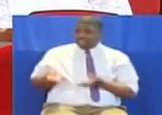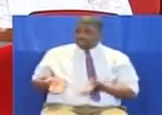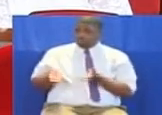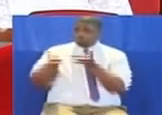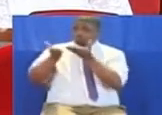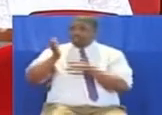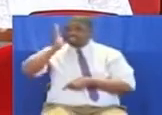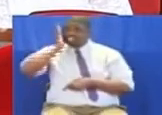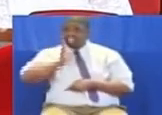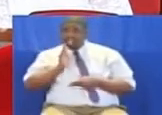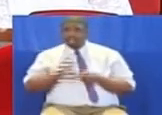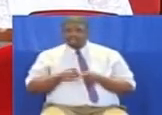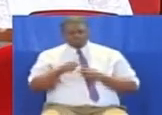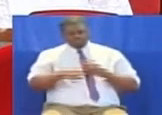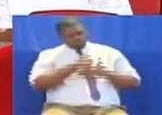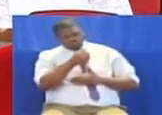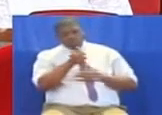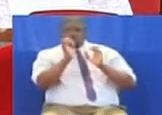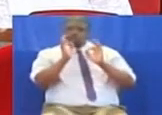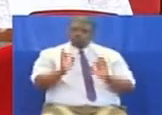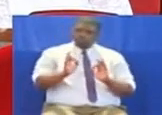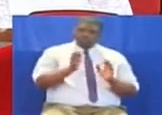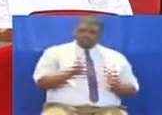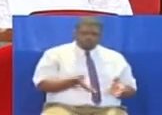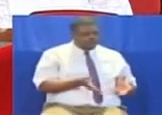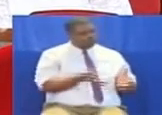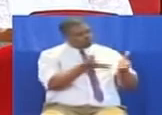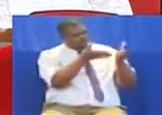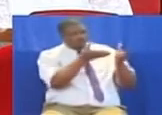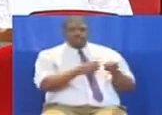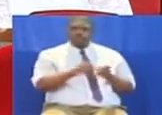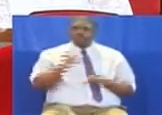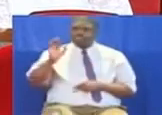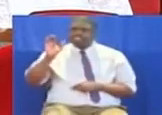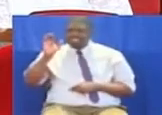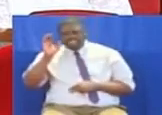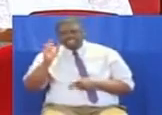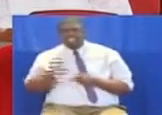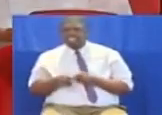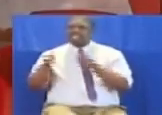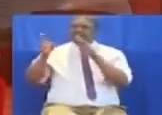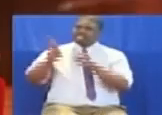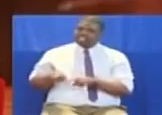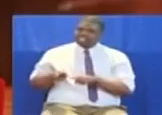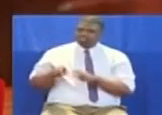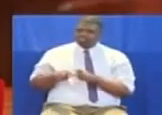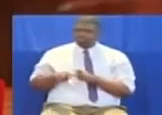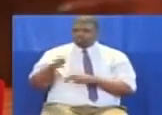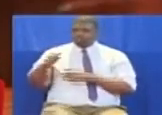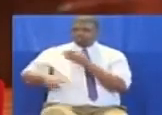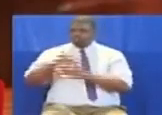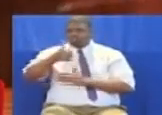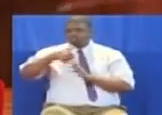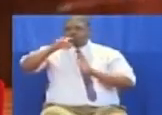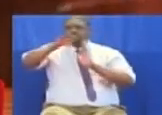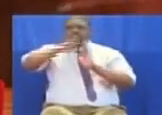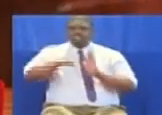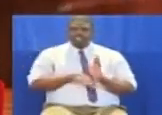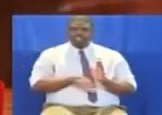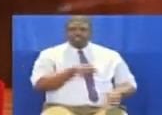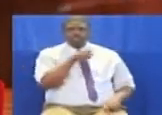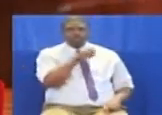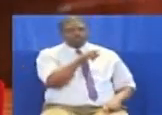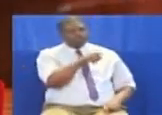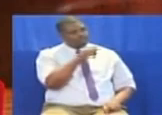unaona viongozi wazuri wanakuwa, inayosikilizana, inaadhibu viongozi kwa utaratibu. Wewe fikiria,